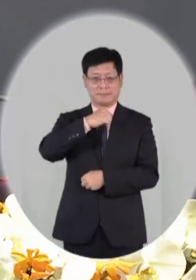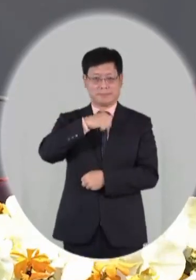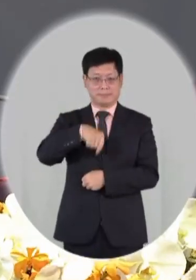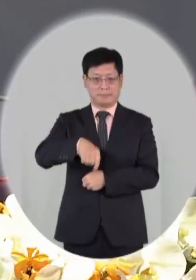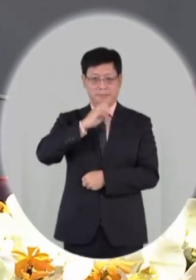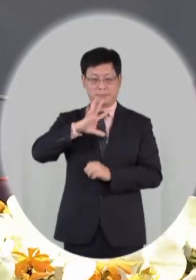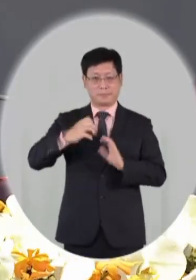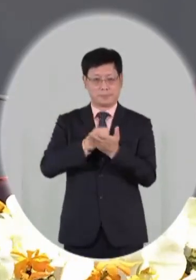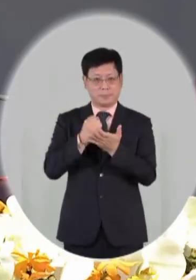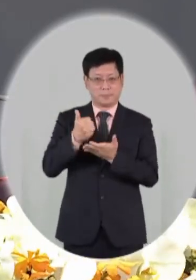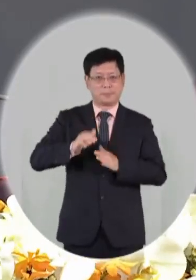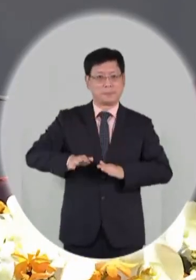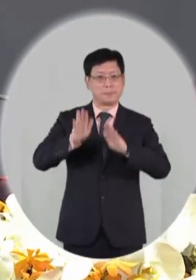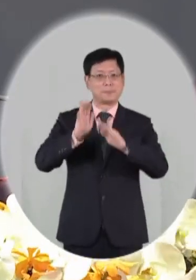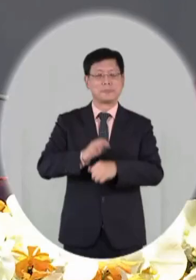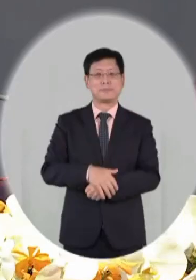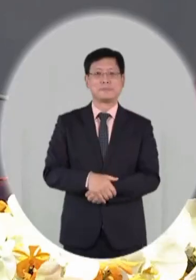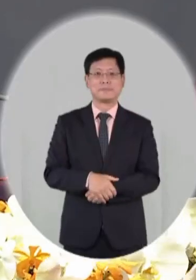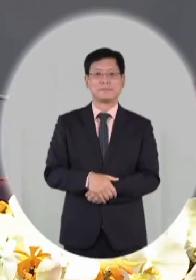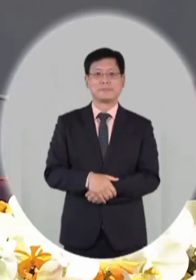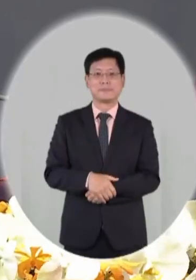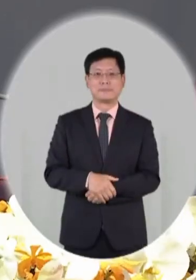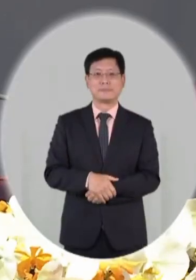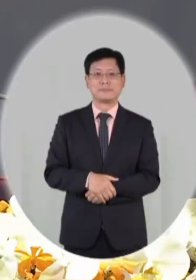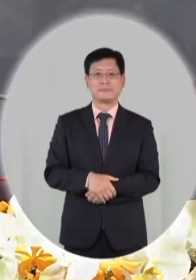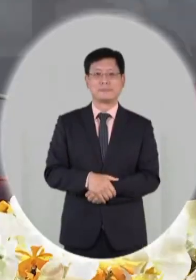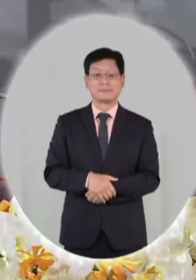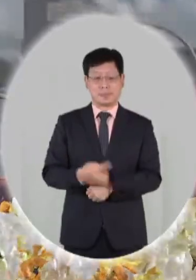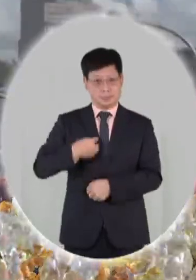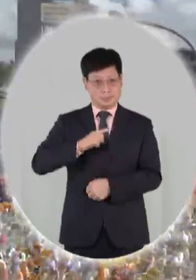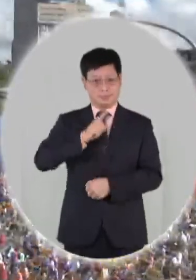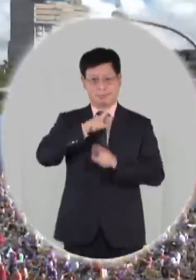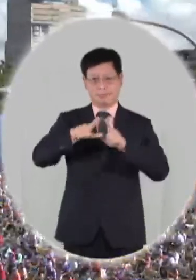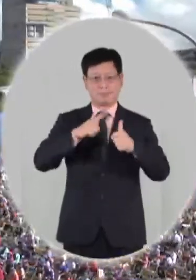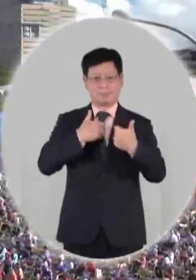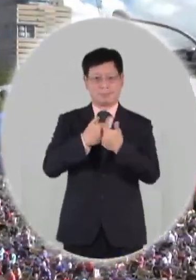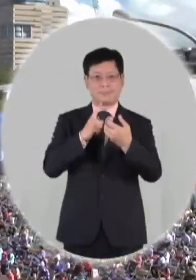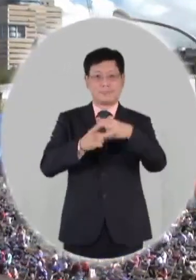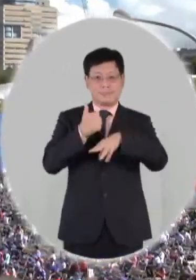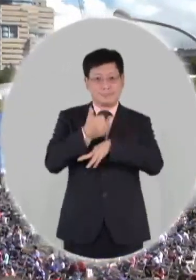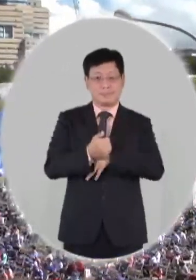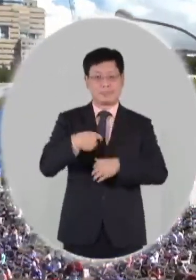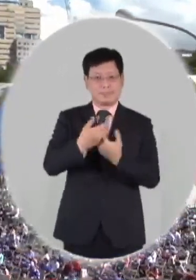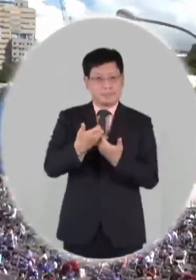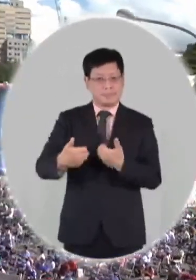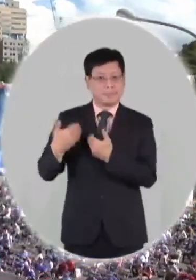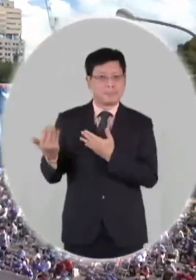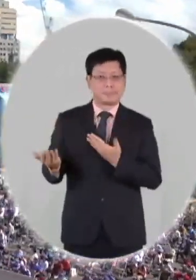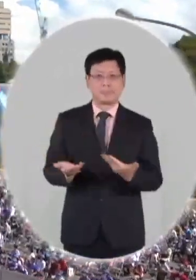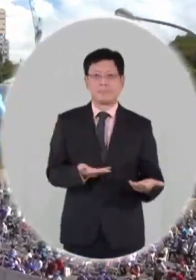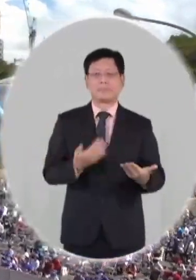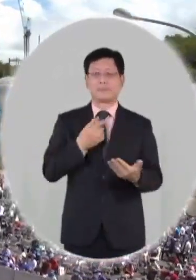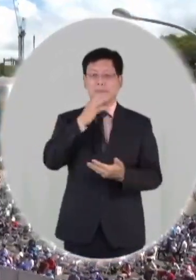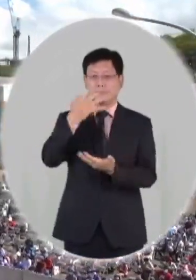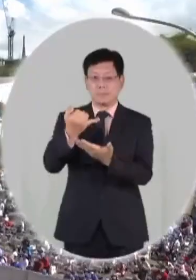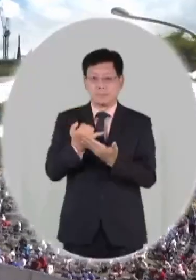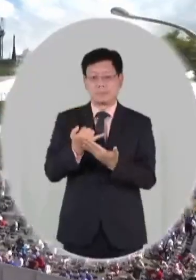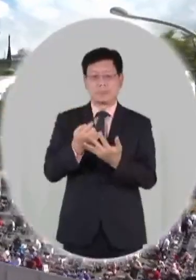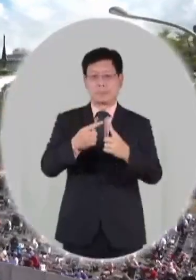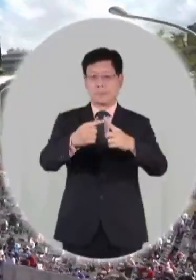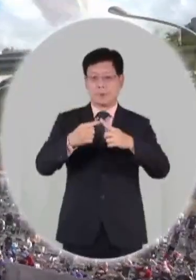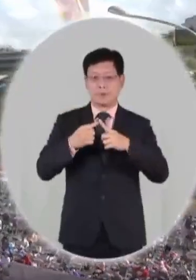国运昌隆。我以大会主席身份欢迎各位嘉宾莅